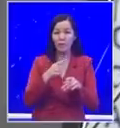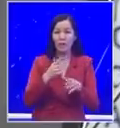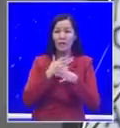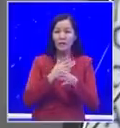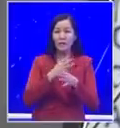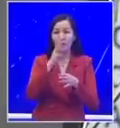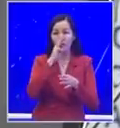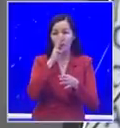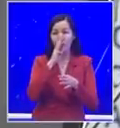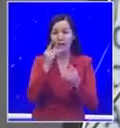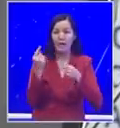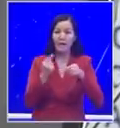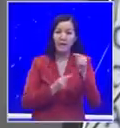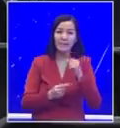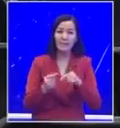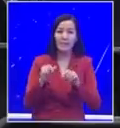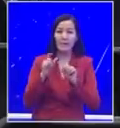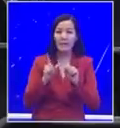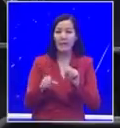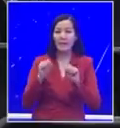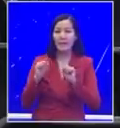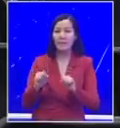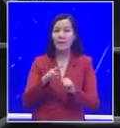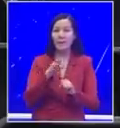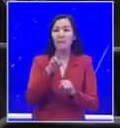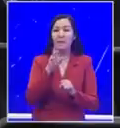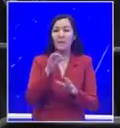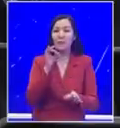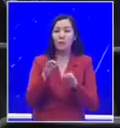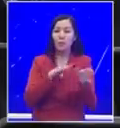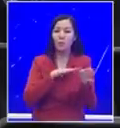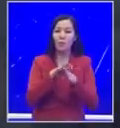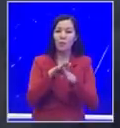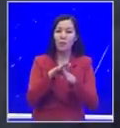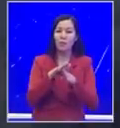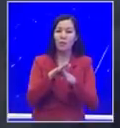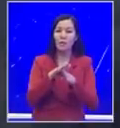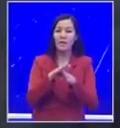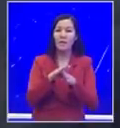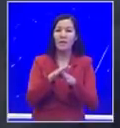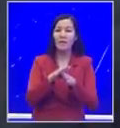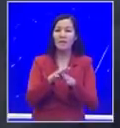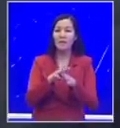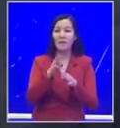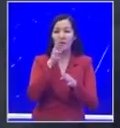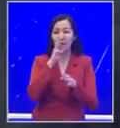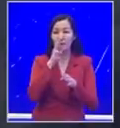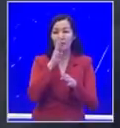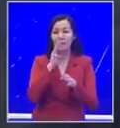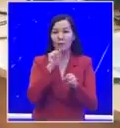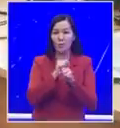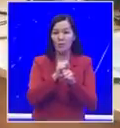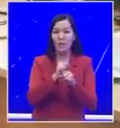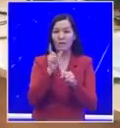пулға кәсіпкерлер, адвокаттар, медиаторлар, жеке сот орындаушылары мен табыссыз қалған азаматтар қол жеткізе алады екен.